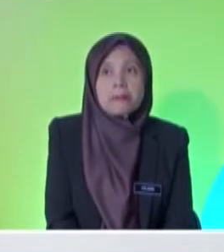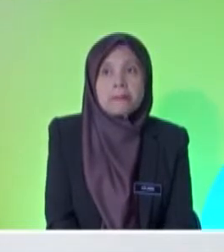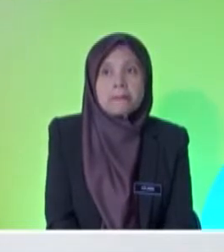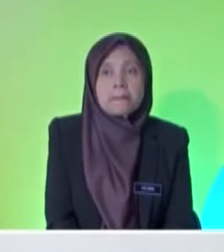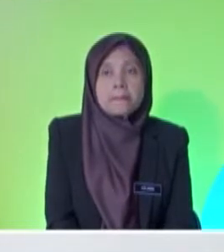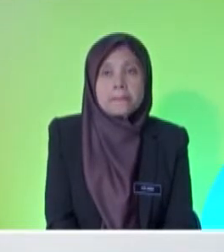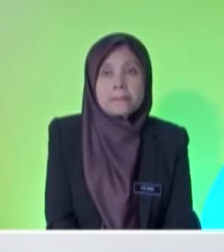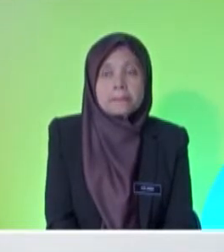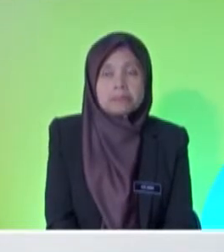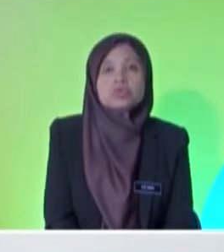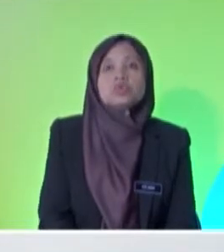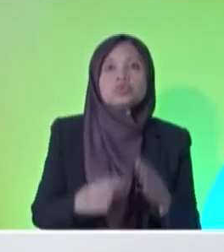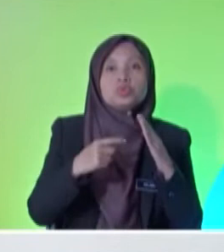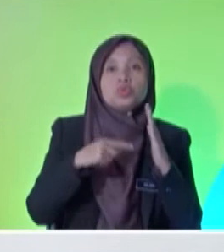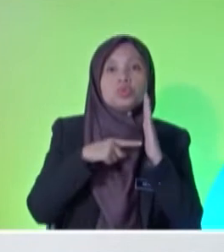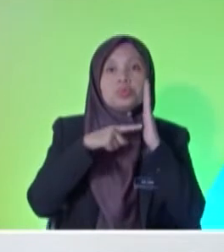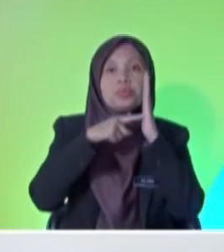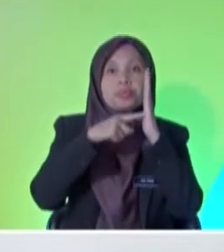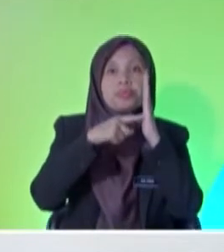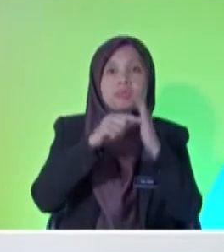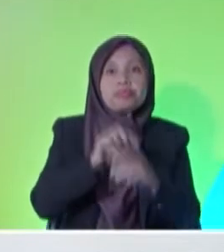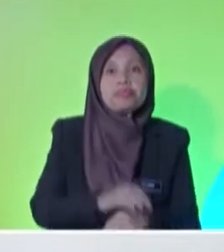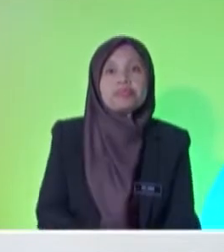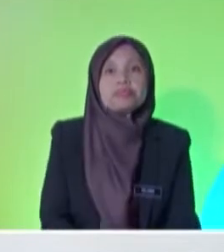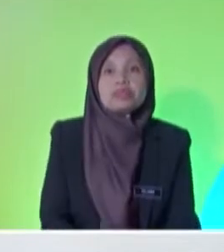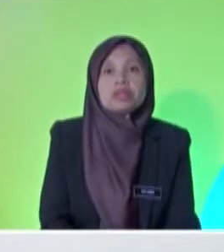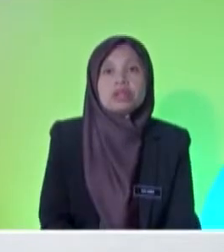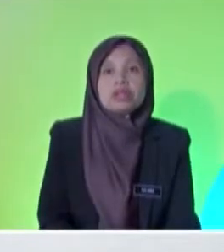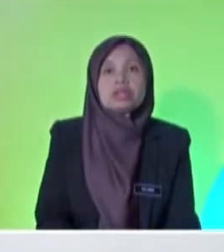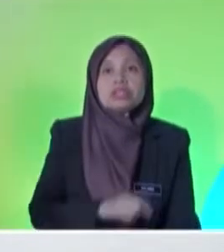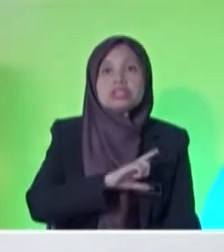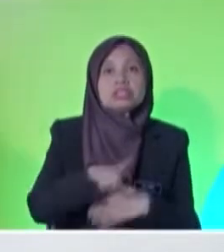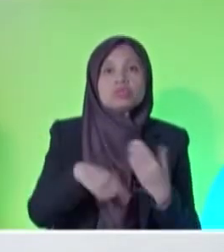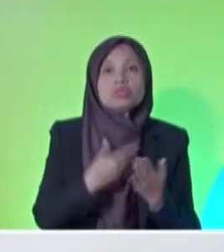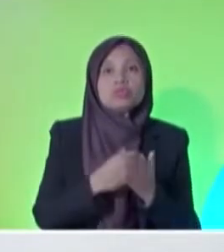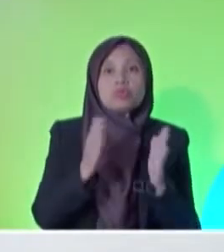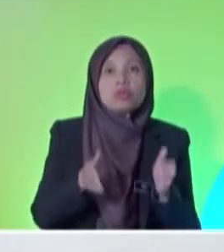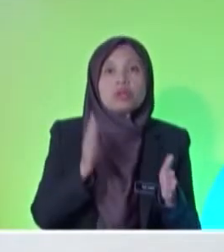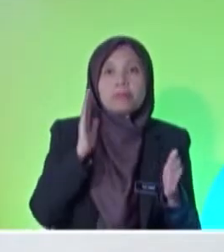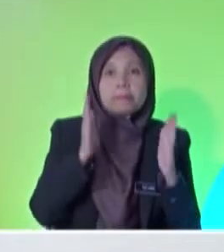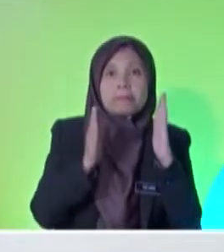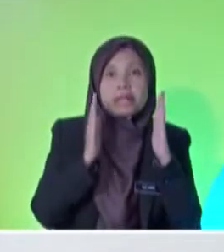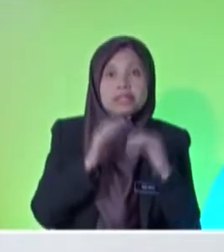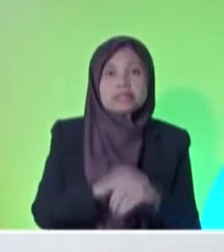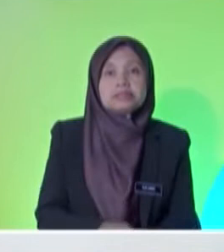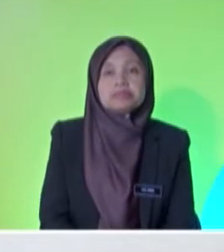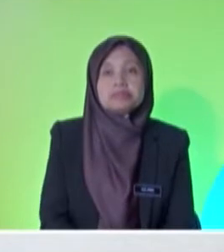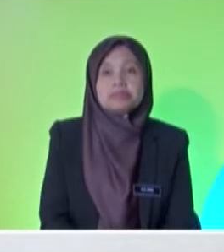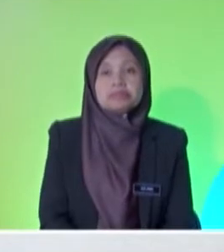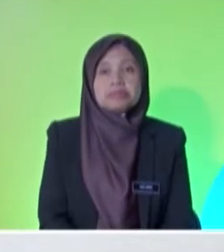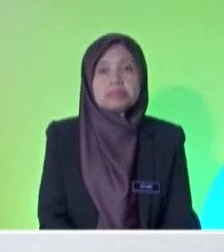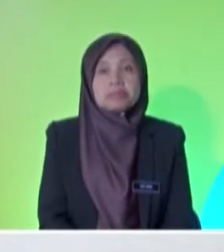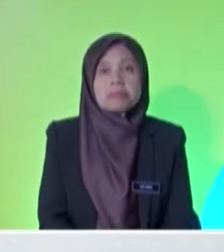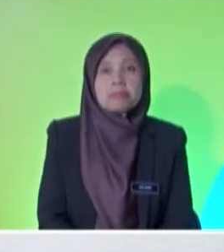Oke sudah tunjuk kepada ustadz dan seluruh rakyat Malaysia Hai Oke hehehe